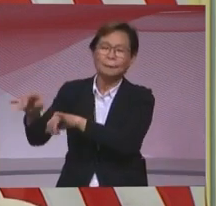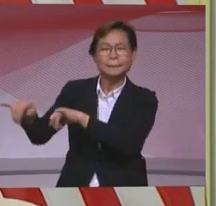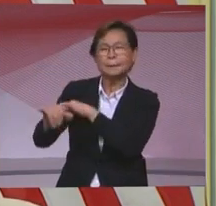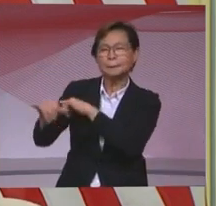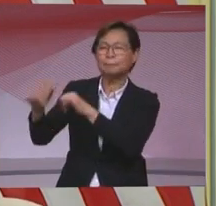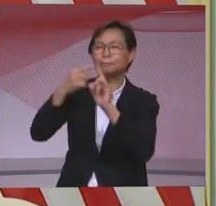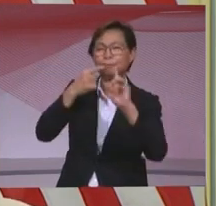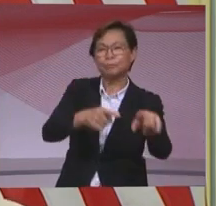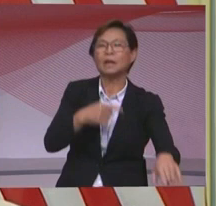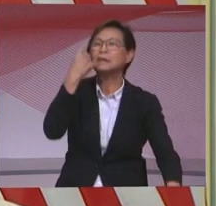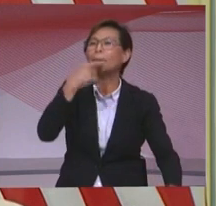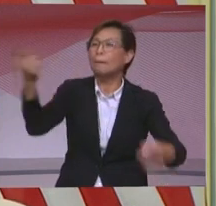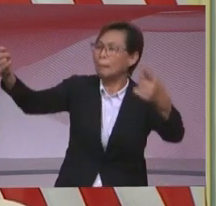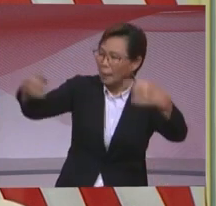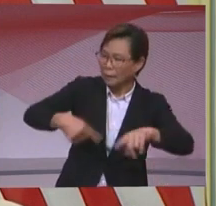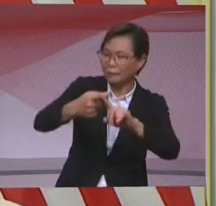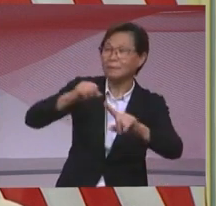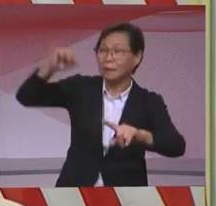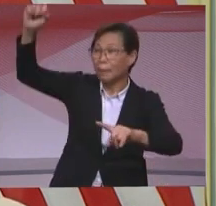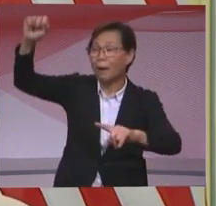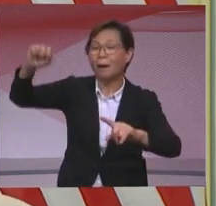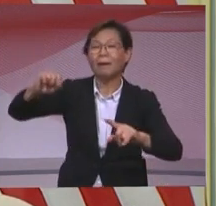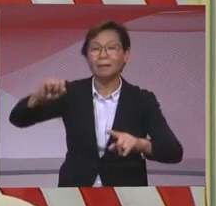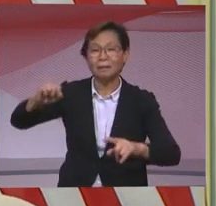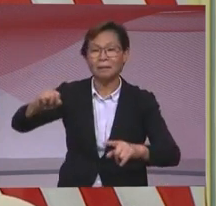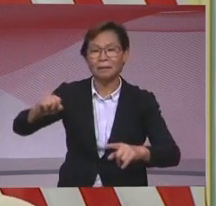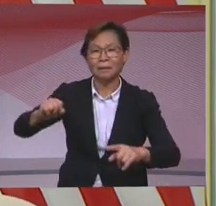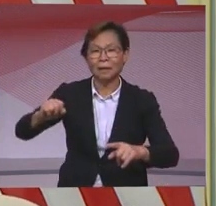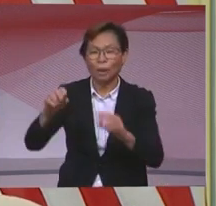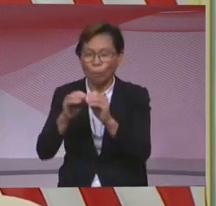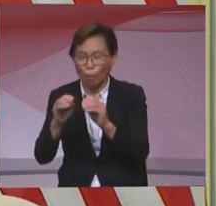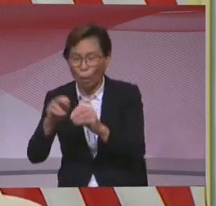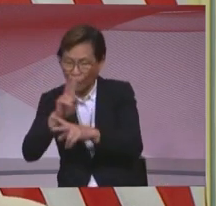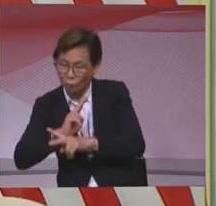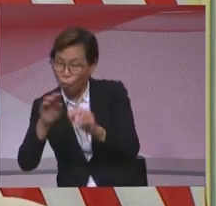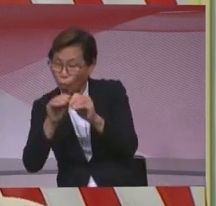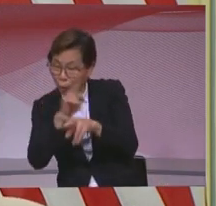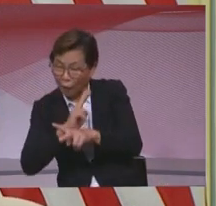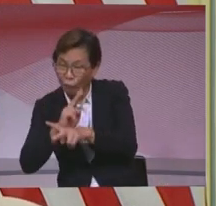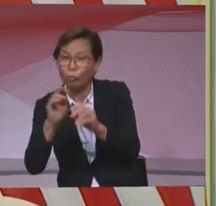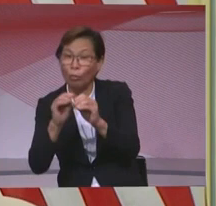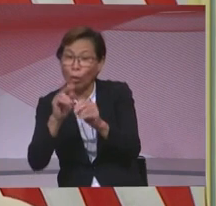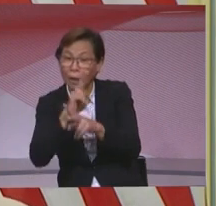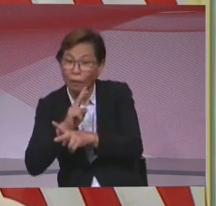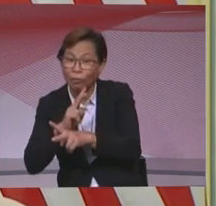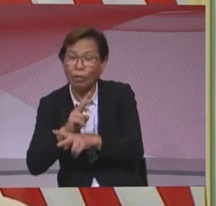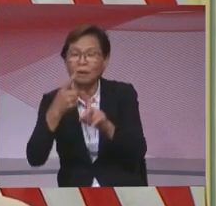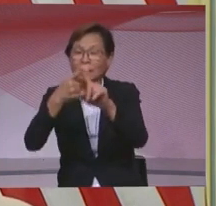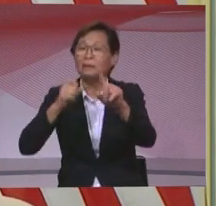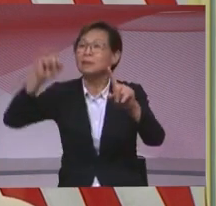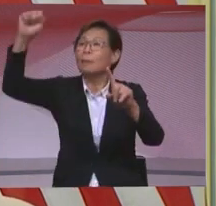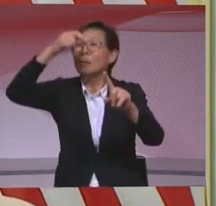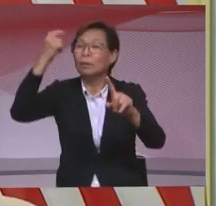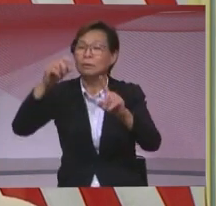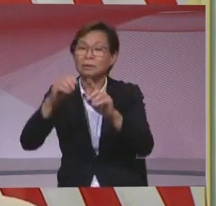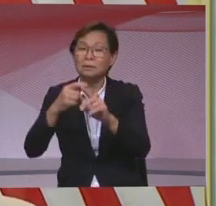itulah siapa saja yang balik daripada Sabah, cuma untuk extra precautions ni, precaution yang lebih daripada Sabah kerana